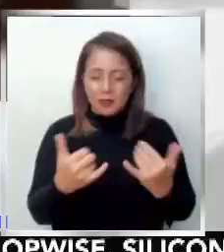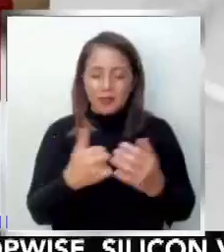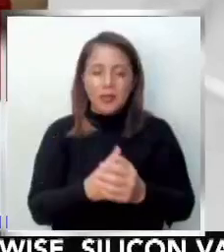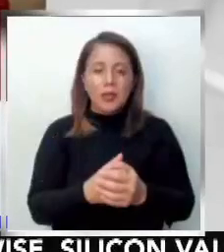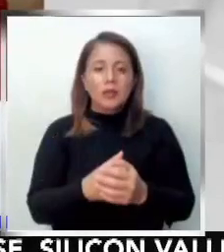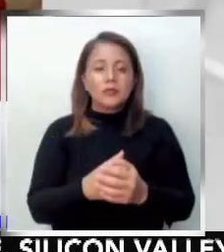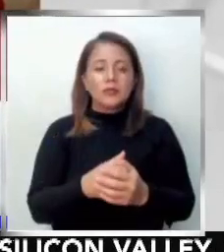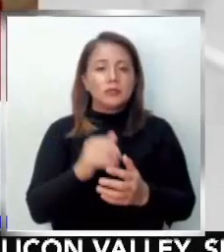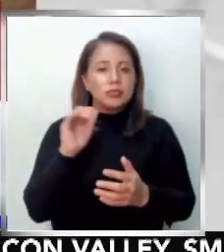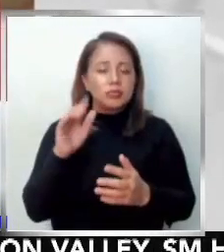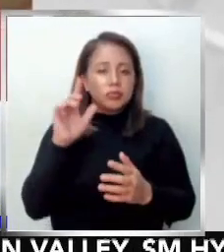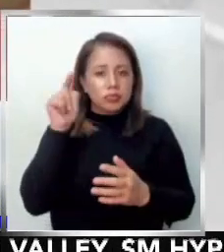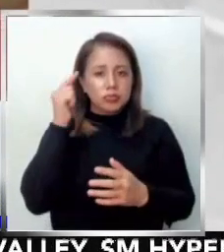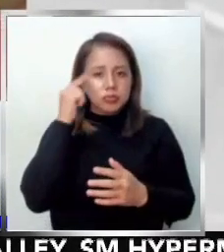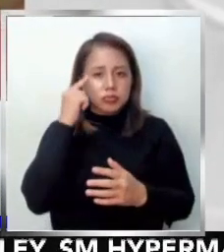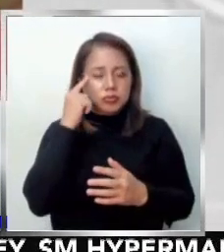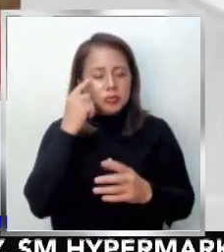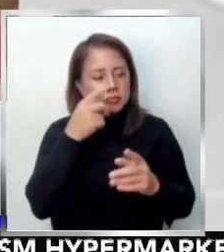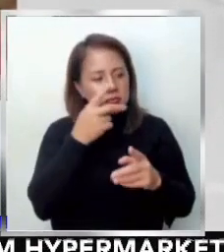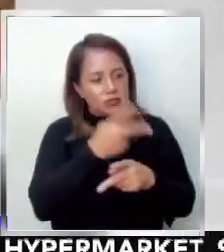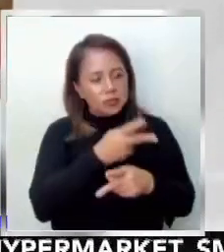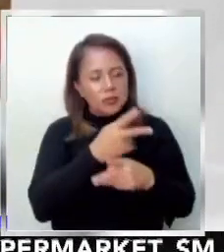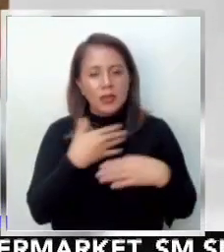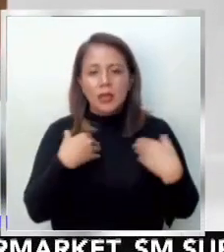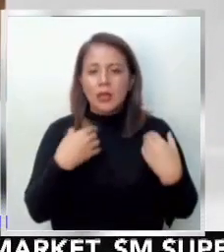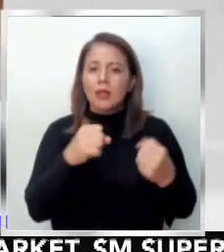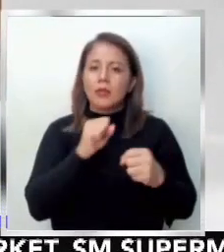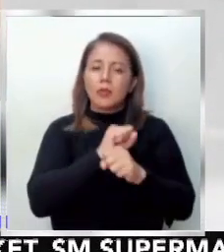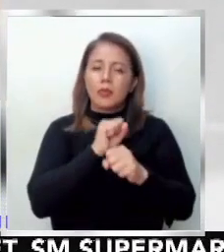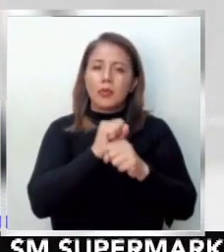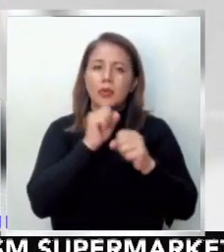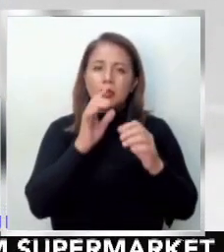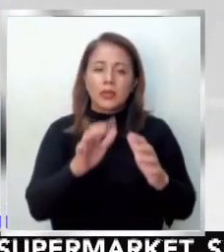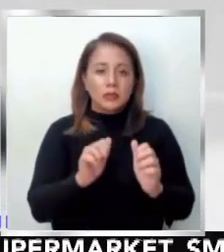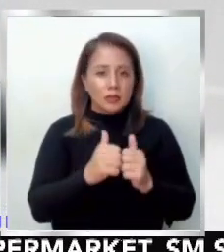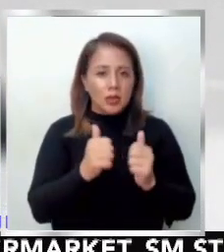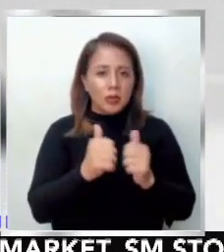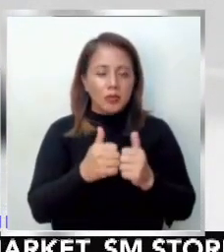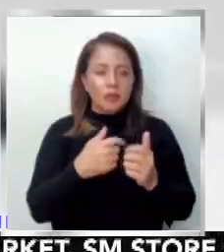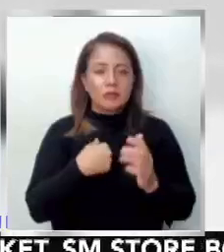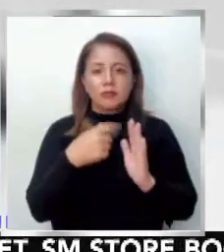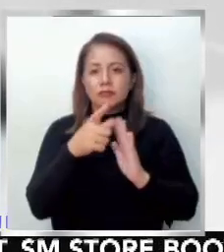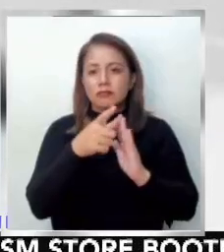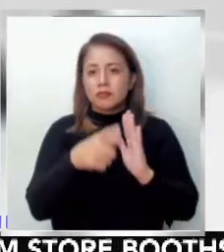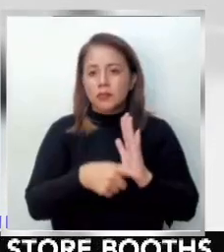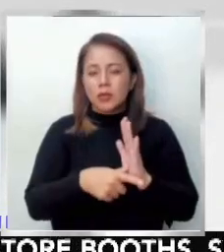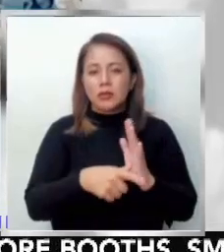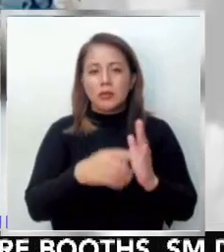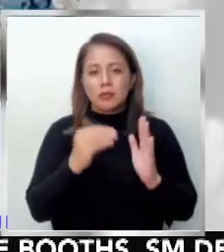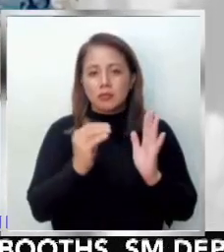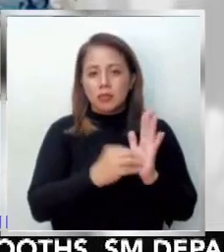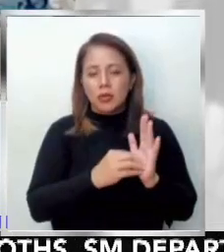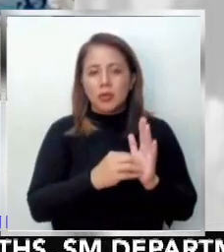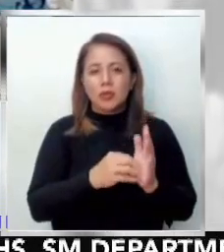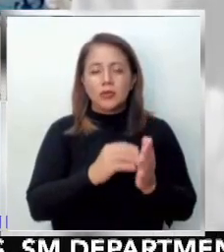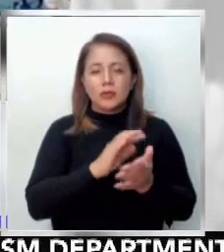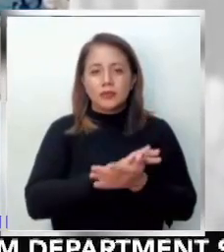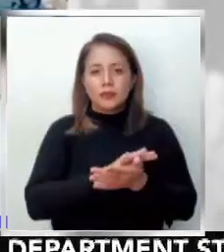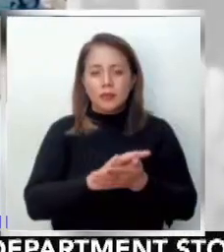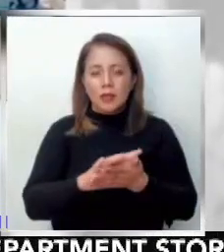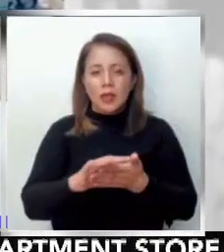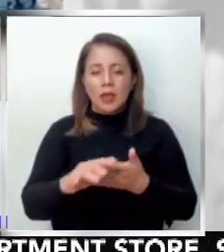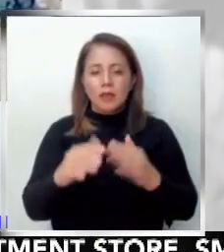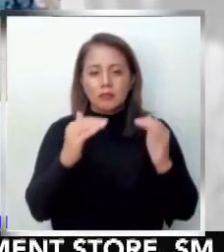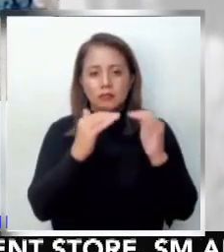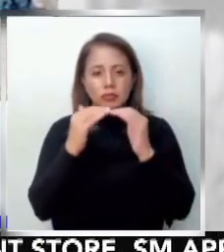gobyerno, lingunin silang mga healthcare worker sa pamamagitan ng isang batas na magtatakda ng disente at pantay-pantay na